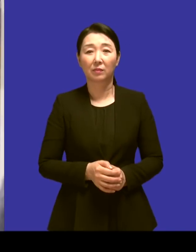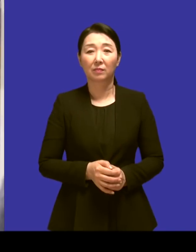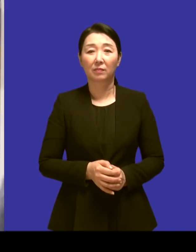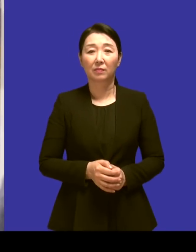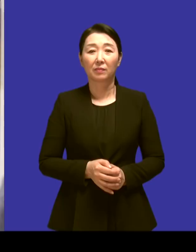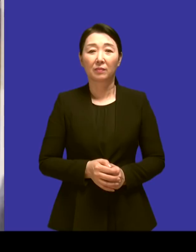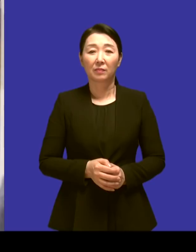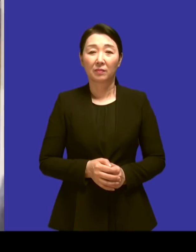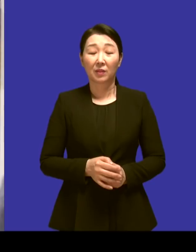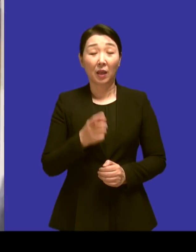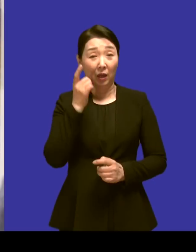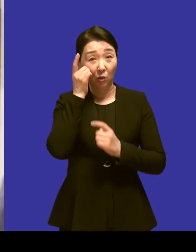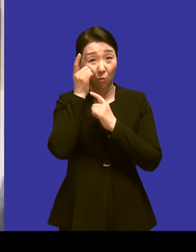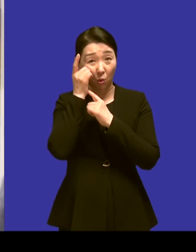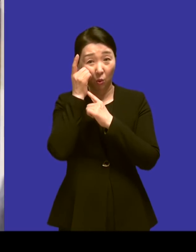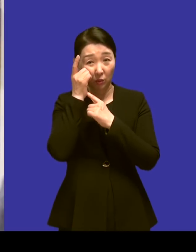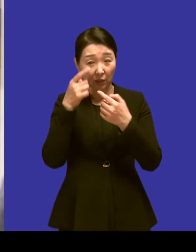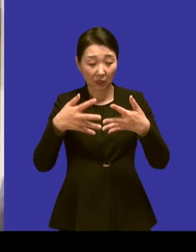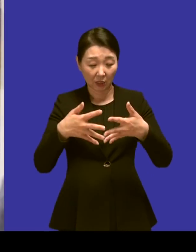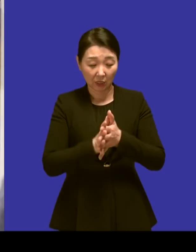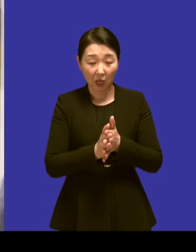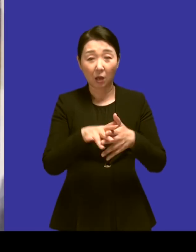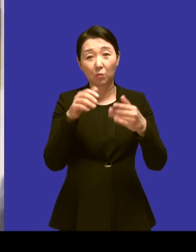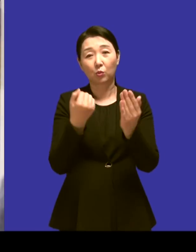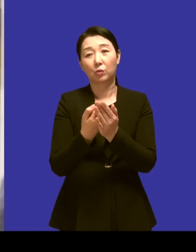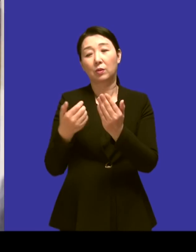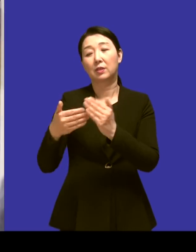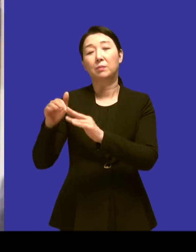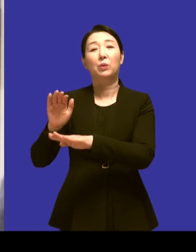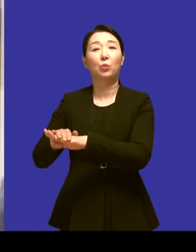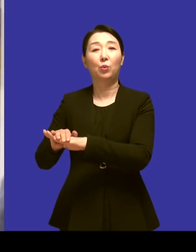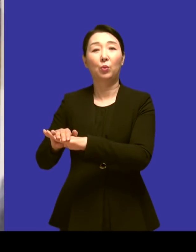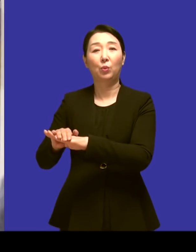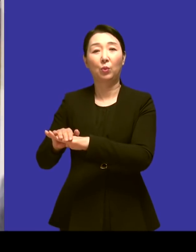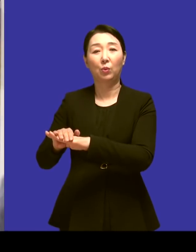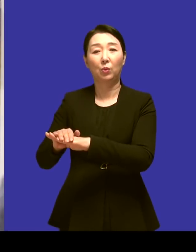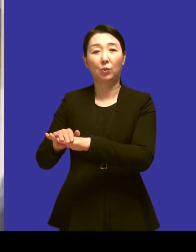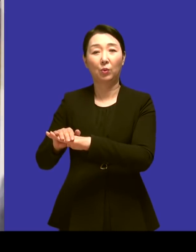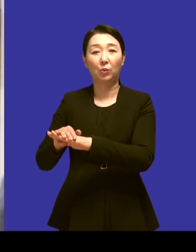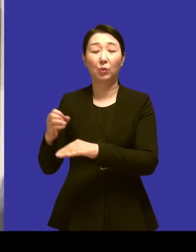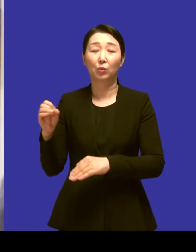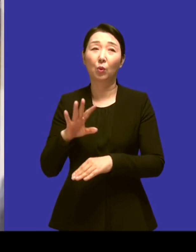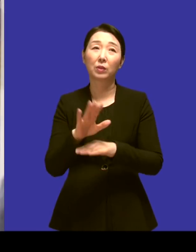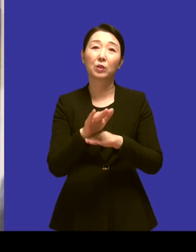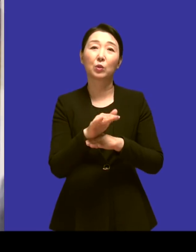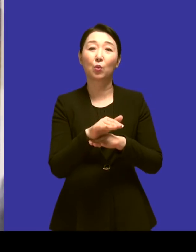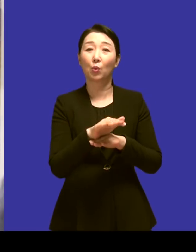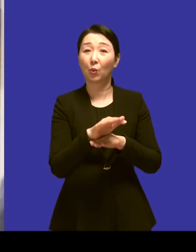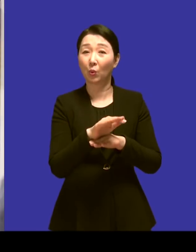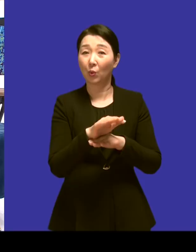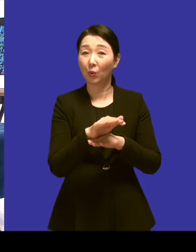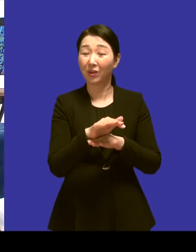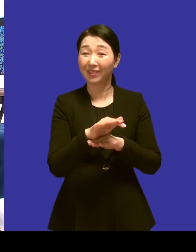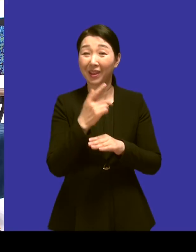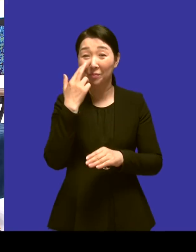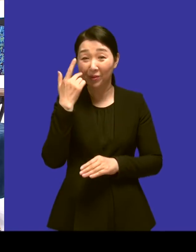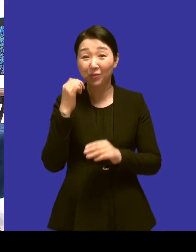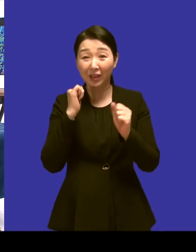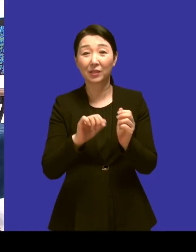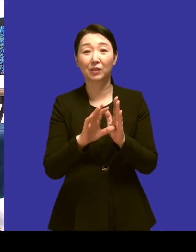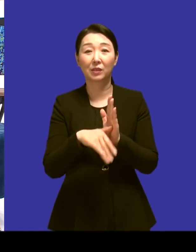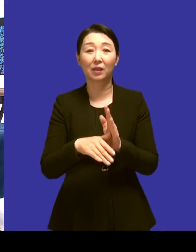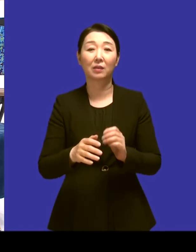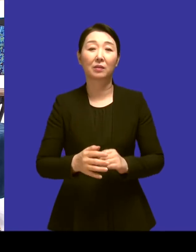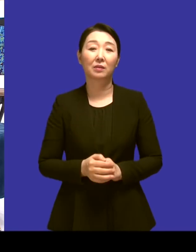딱 그 핸드폰이랑 지갑이랑 이런 걸 다 집에 두고 네. 딱 어디 그 시골로 저 그때 미국에 있을 때였거든요. 네.